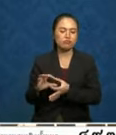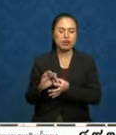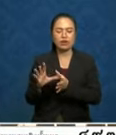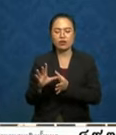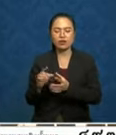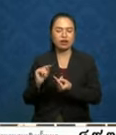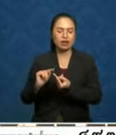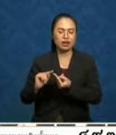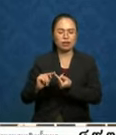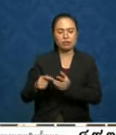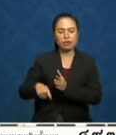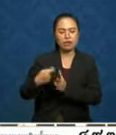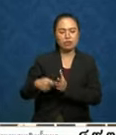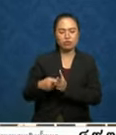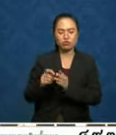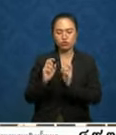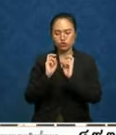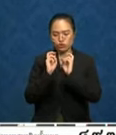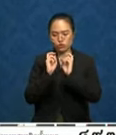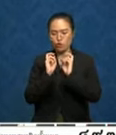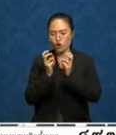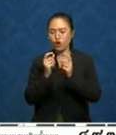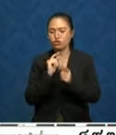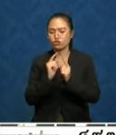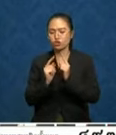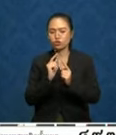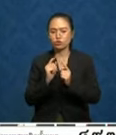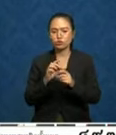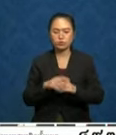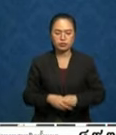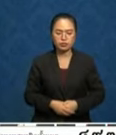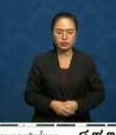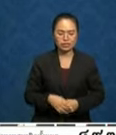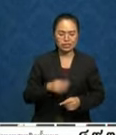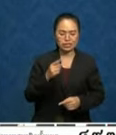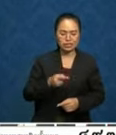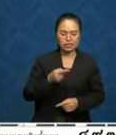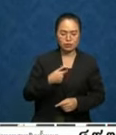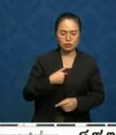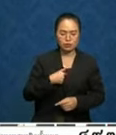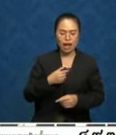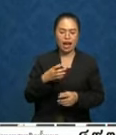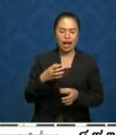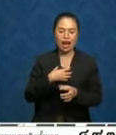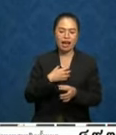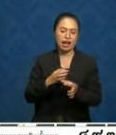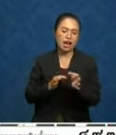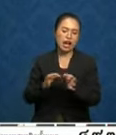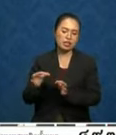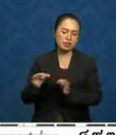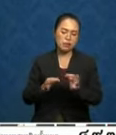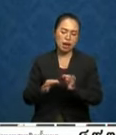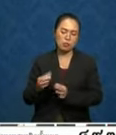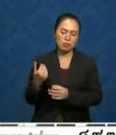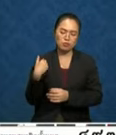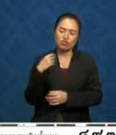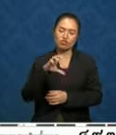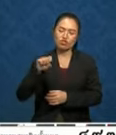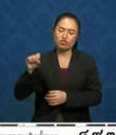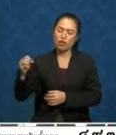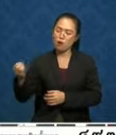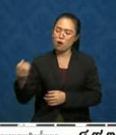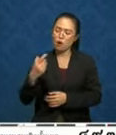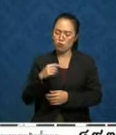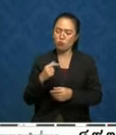นะครับครับ ก็จริงๆแล้วก็จะอธิบายให้ท่านฟังเพราะหลายท่านได้เรียกร้องให้ผมอธิบาย ท่านรัฐ